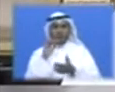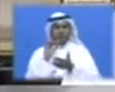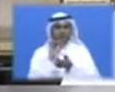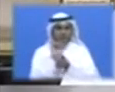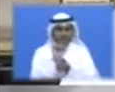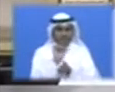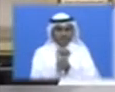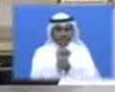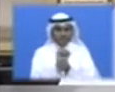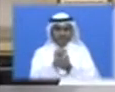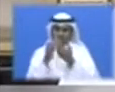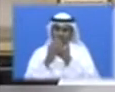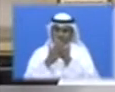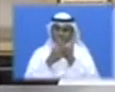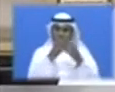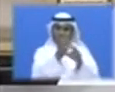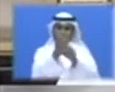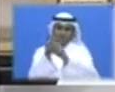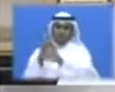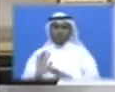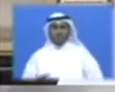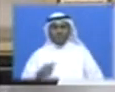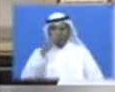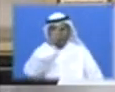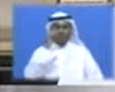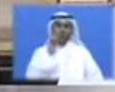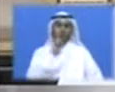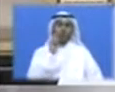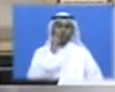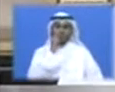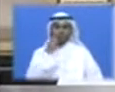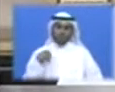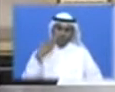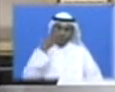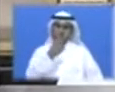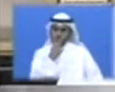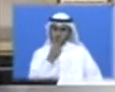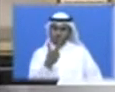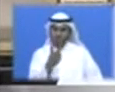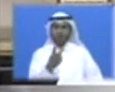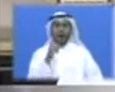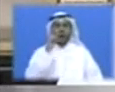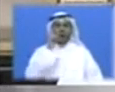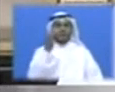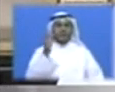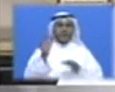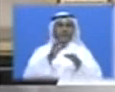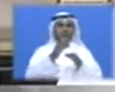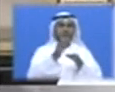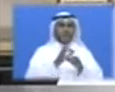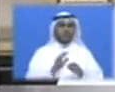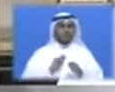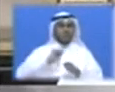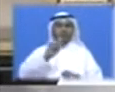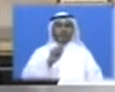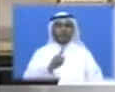الأسر في عملية متابعة الأبناء، فراح تكون هناك في مجمع خاص وهو مجمع إدارة رعاية الأحداث. مساحة هذا